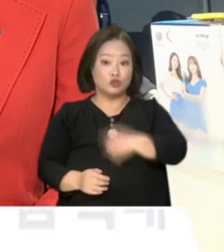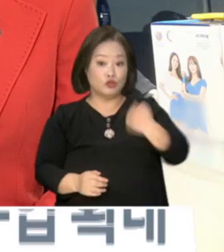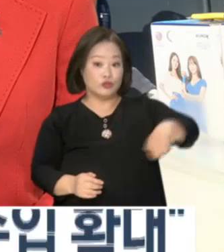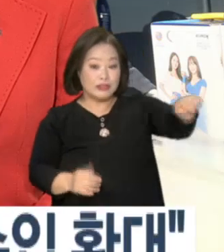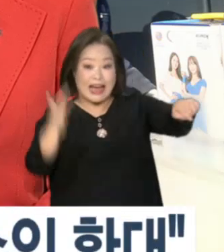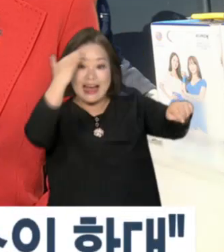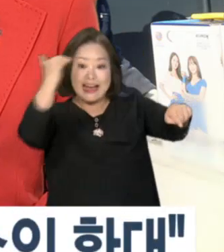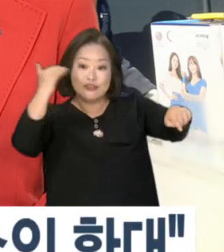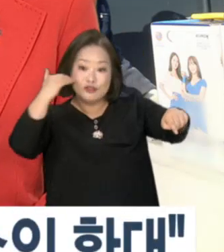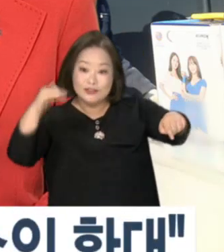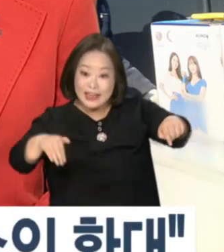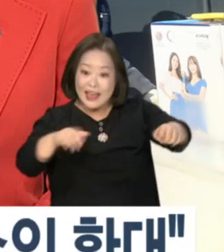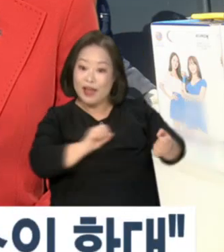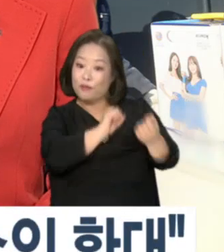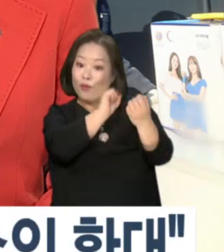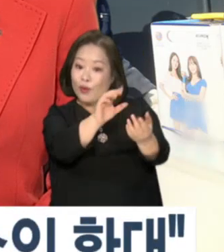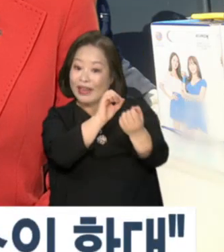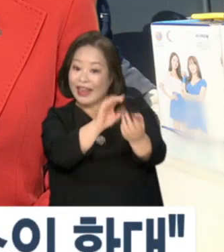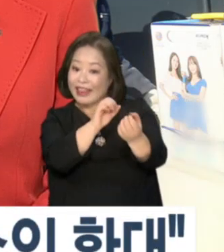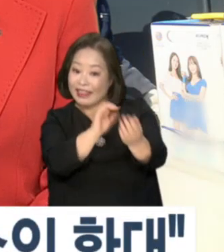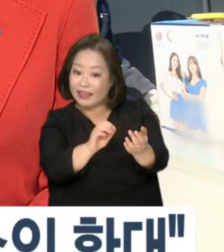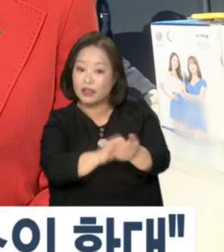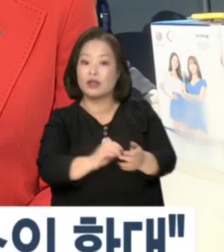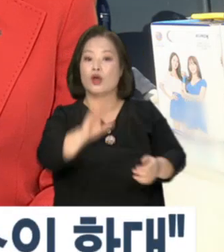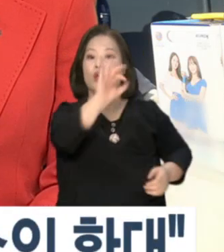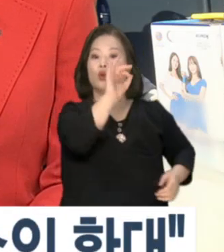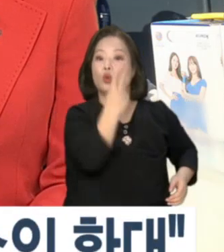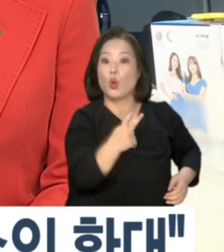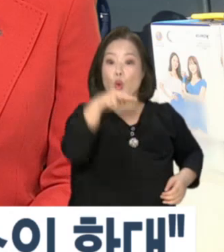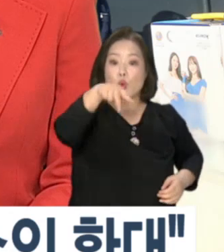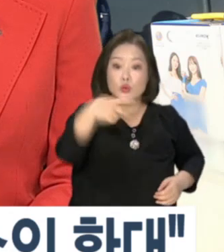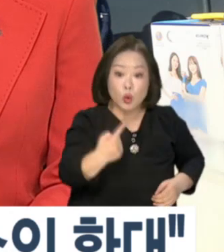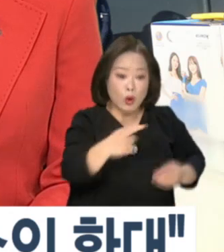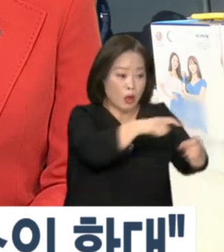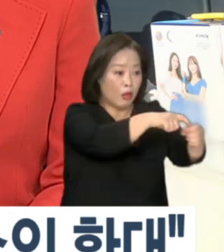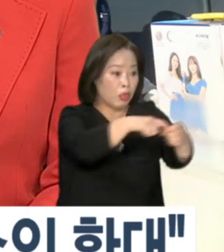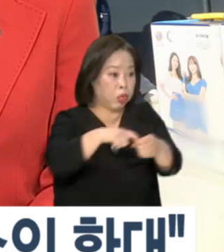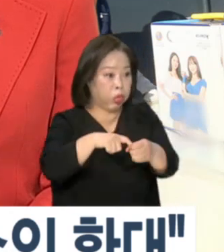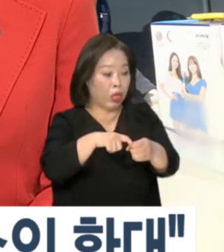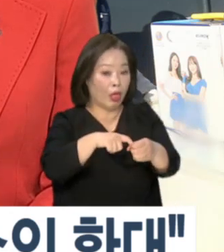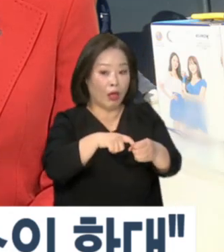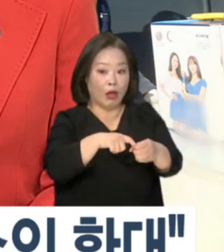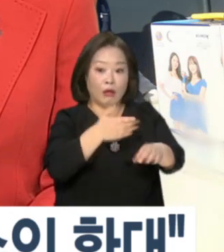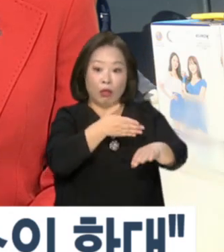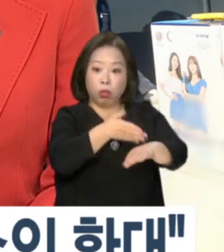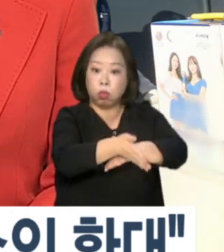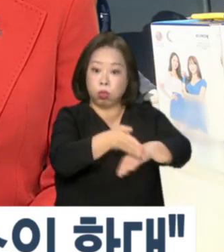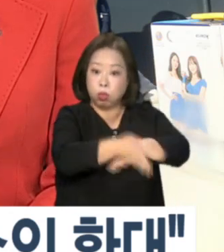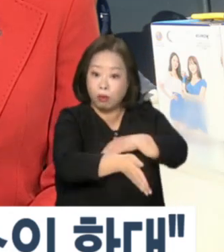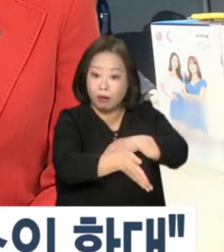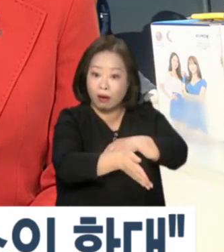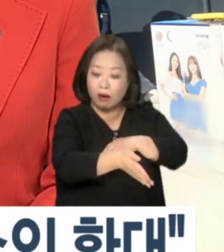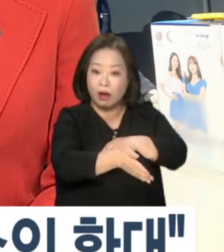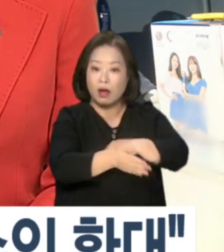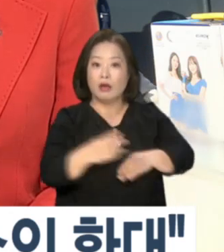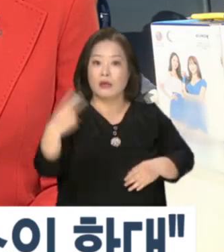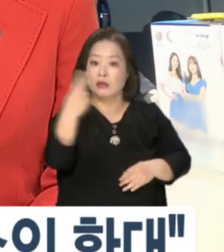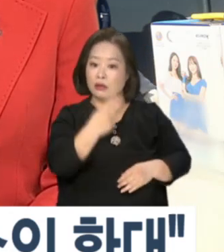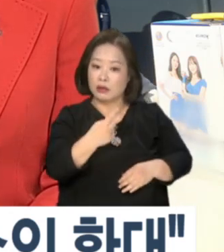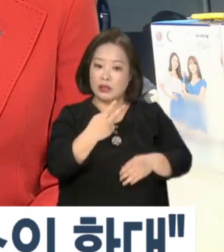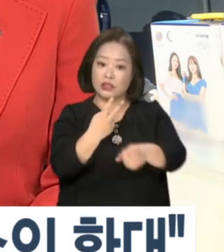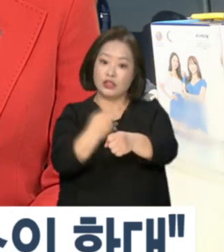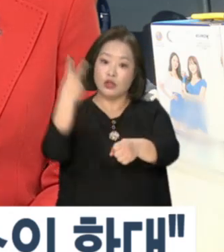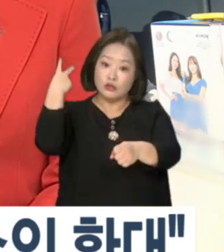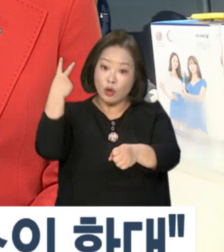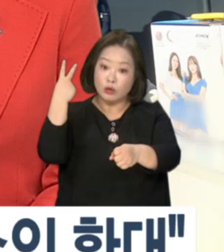중국에서 우리나라로 보내는 산업용 요소의 통관이 돌연 지연되고 있습니다. 2년 전과 같이 요소수 대란 사태가 빚어지는 게